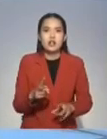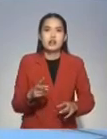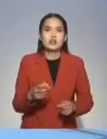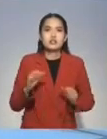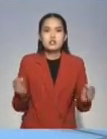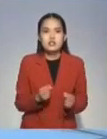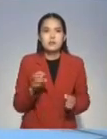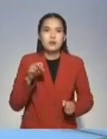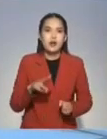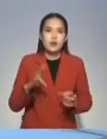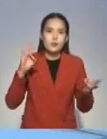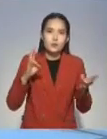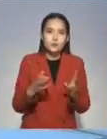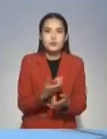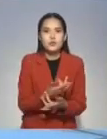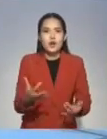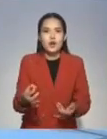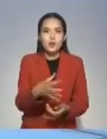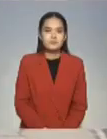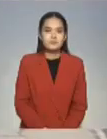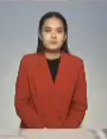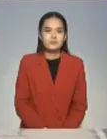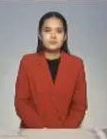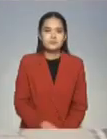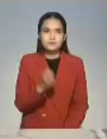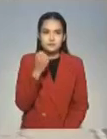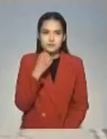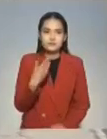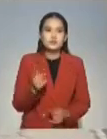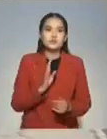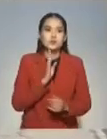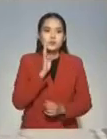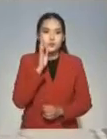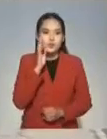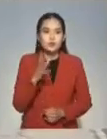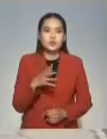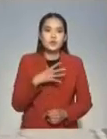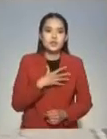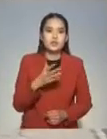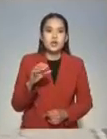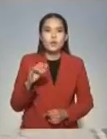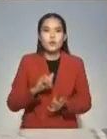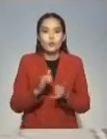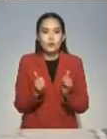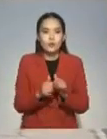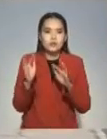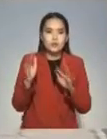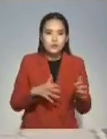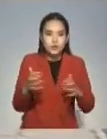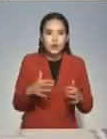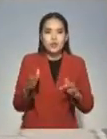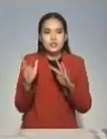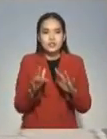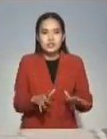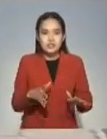перенесли зимние Апрельский сюрприз в разных областях Казахстана утром на усть-каменогорск обрушился шквальный ветер с дождем и